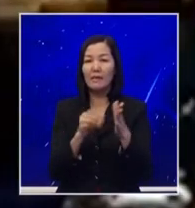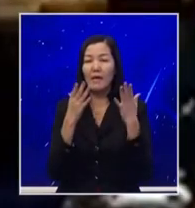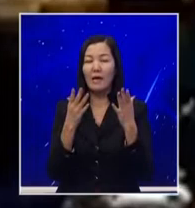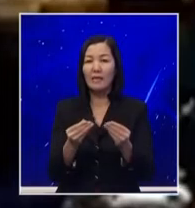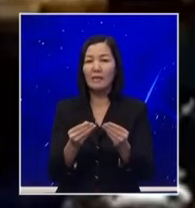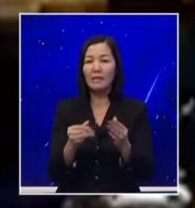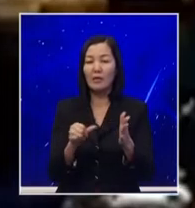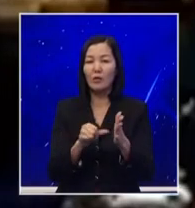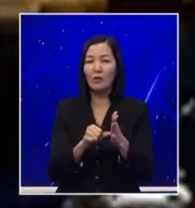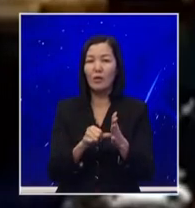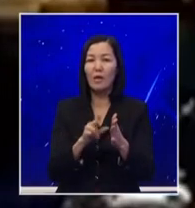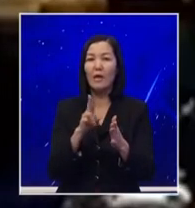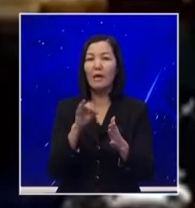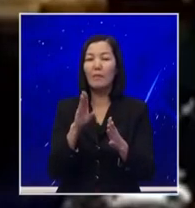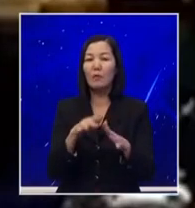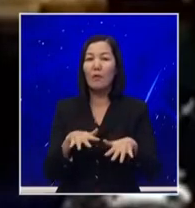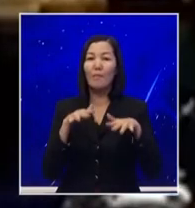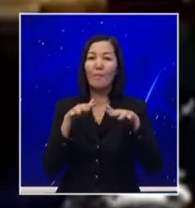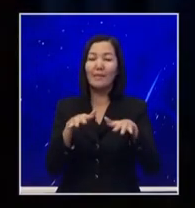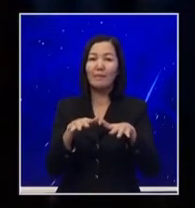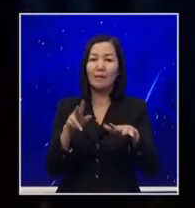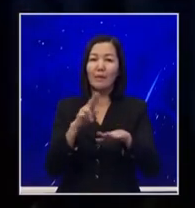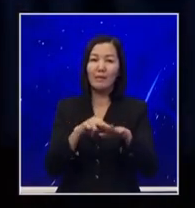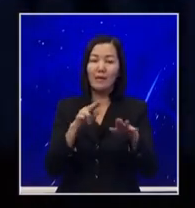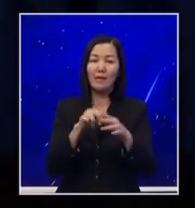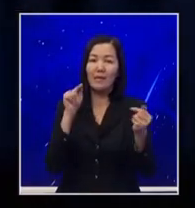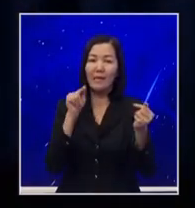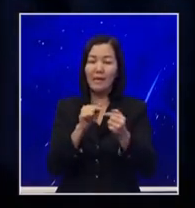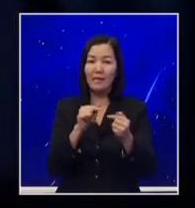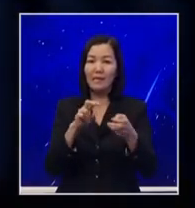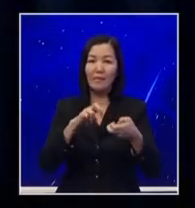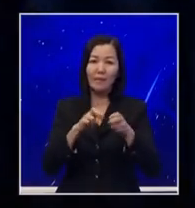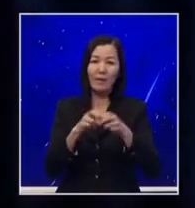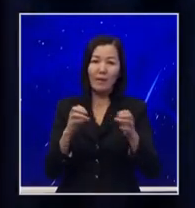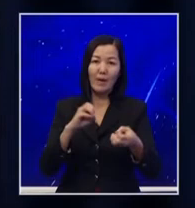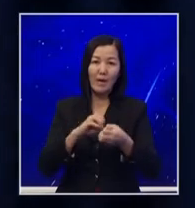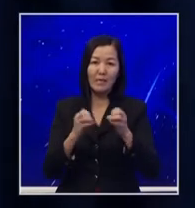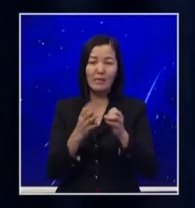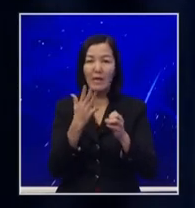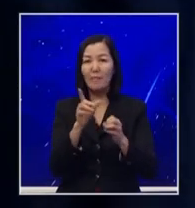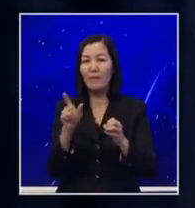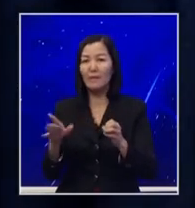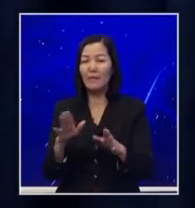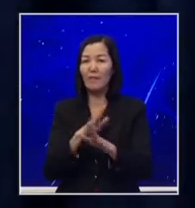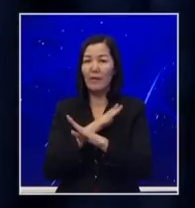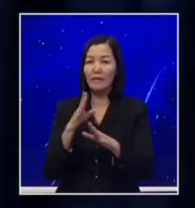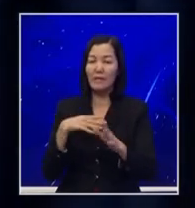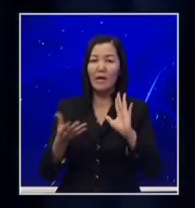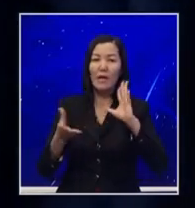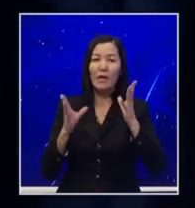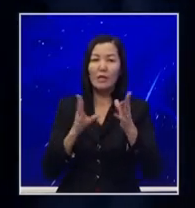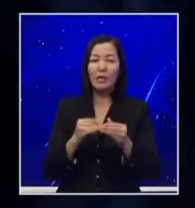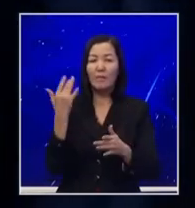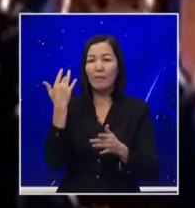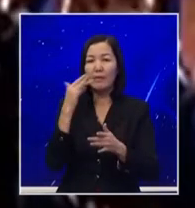жақтастары Капитолийға басып кірген еді. Тәртіп сақшылары мен наразылардың арасындағы қақтығыстан 5 адам қаза тапты. Жалпы ақ үй